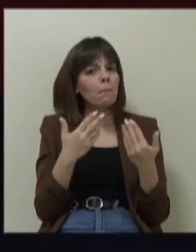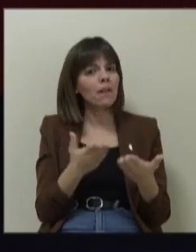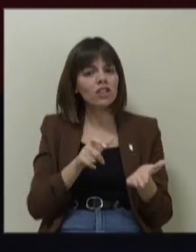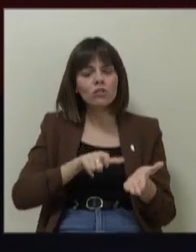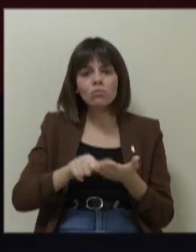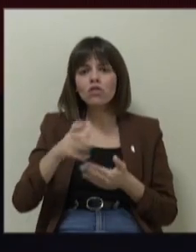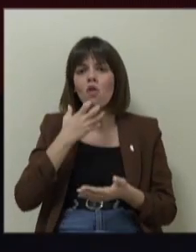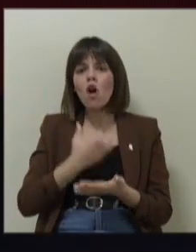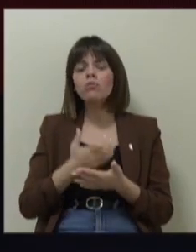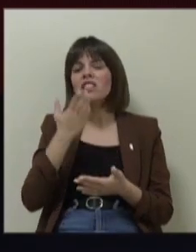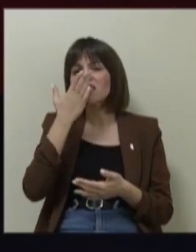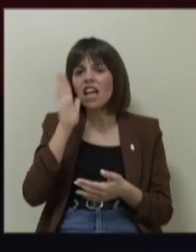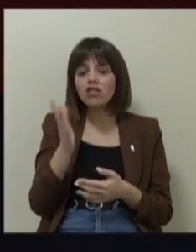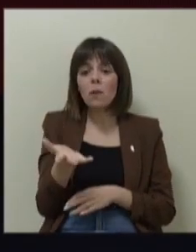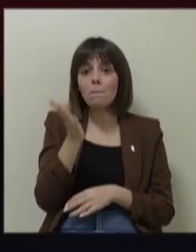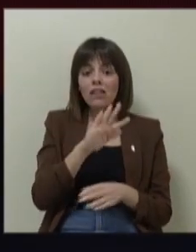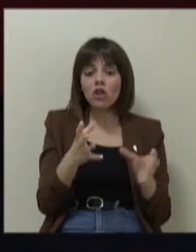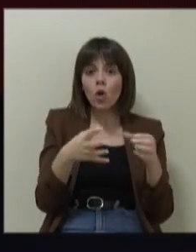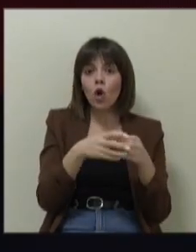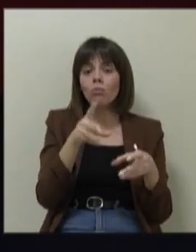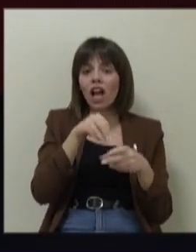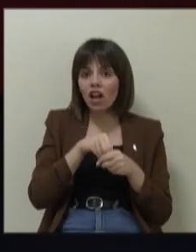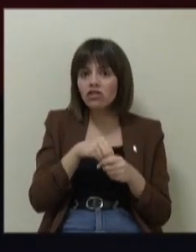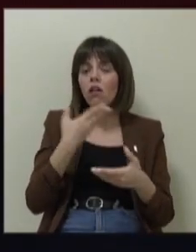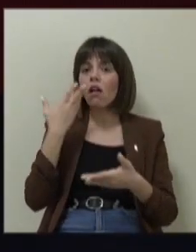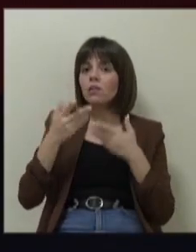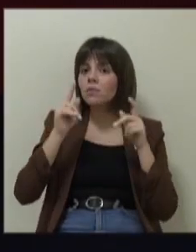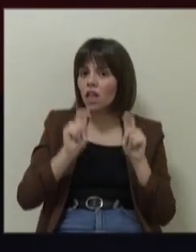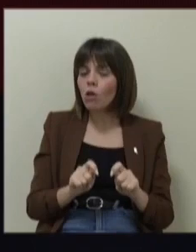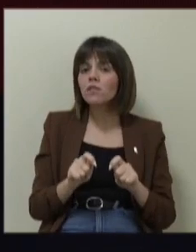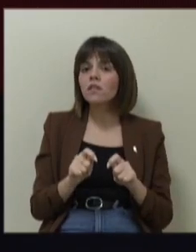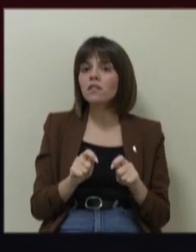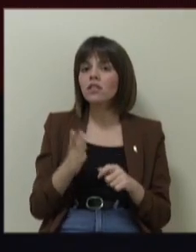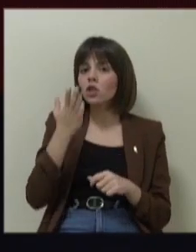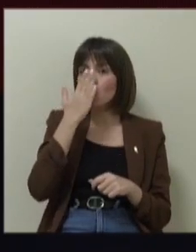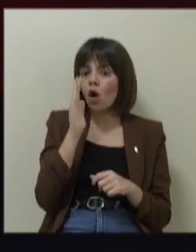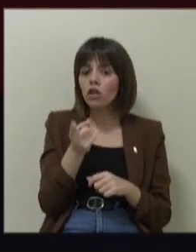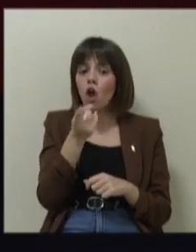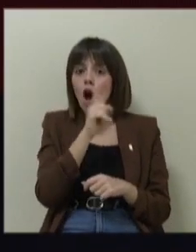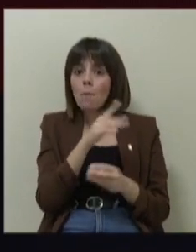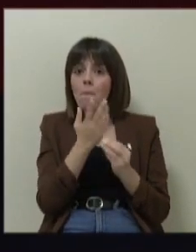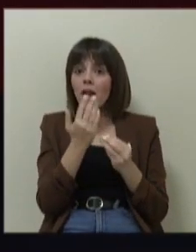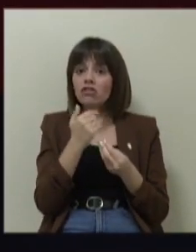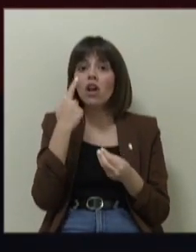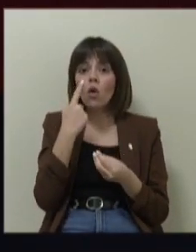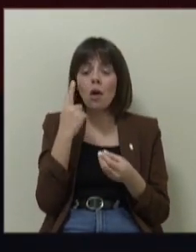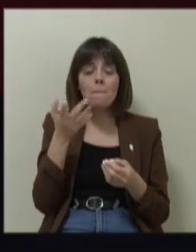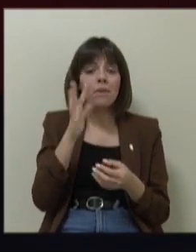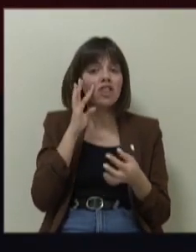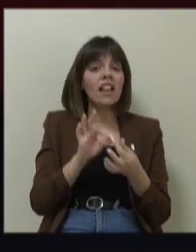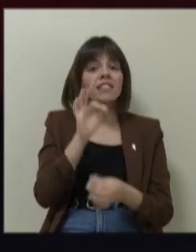bütün ömrünü sadece başka gruptaki olarak tanımladığımız doğanın diğer parçalarıyla, başka